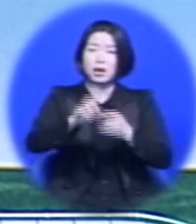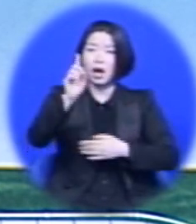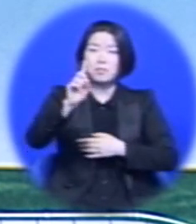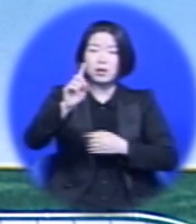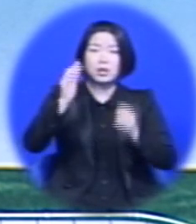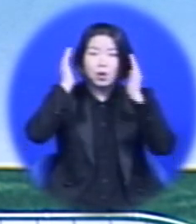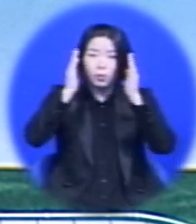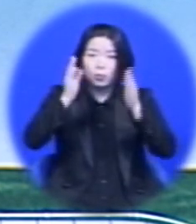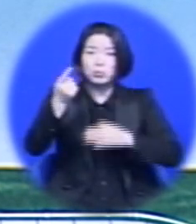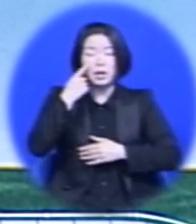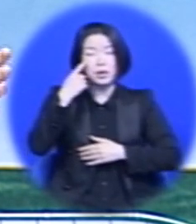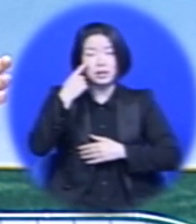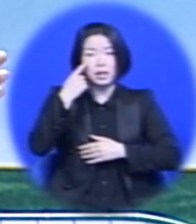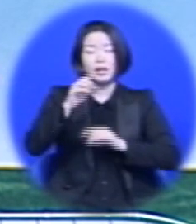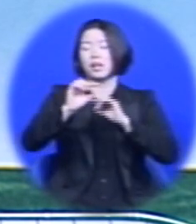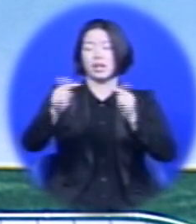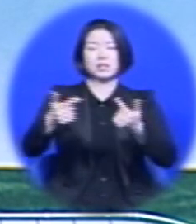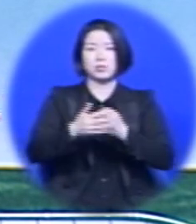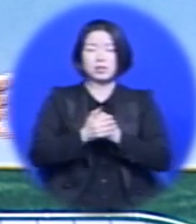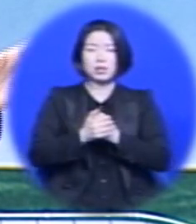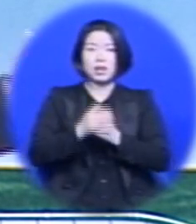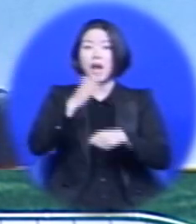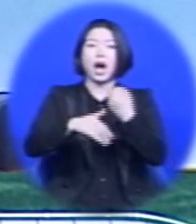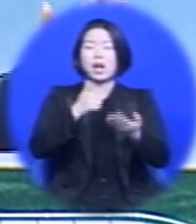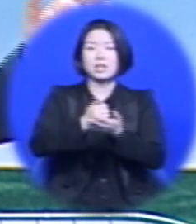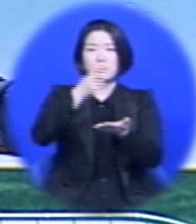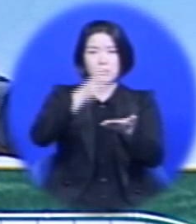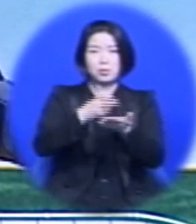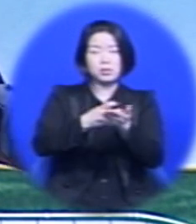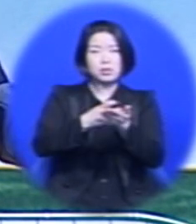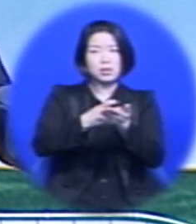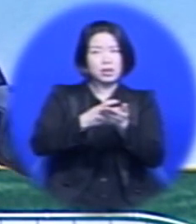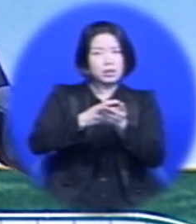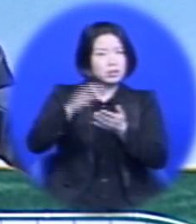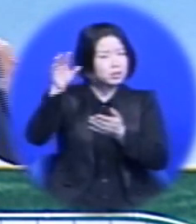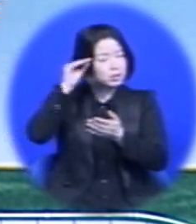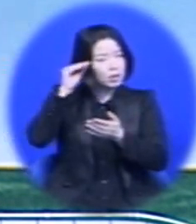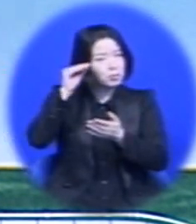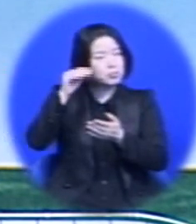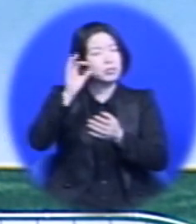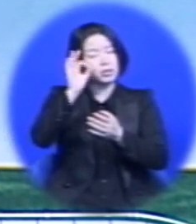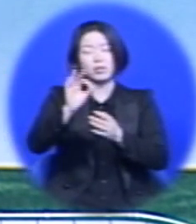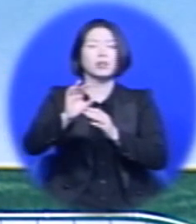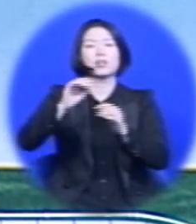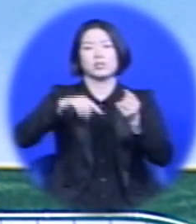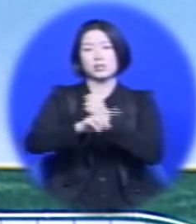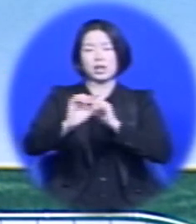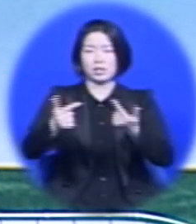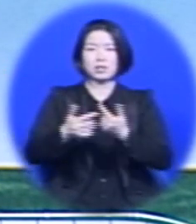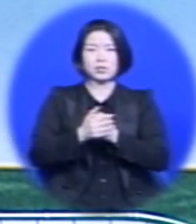성경 공부해 보았다 이런 뜻도 아닙니다 하나님의 법을 한번 참고해 볼까 생각합니다 이런 뜻도